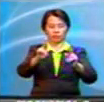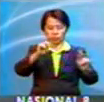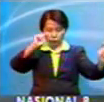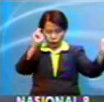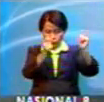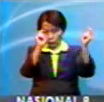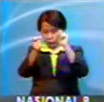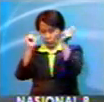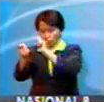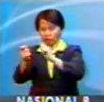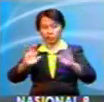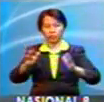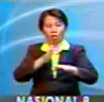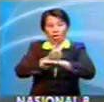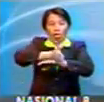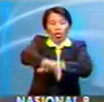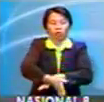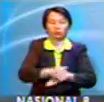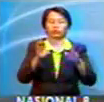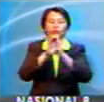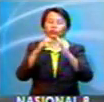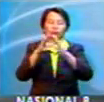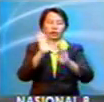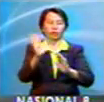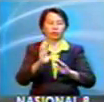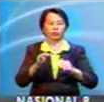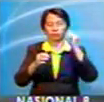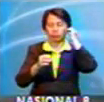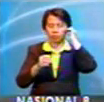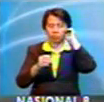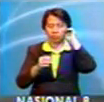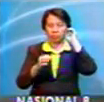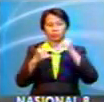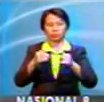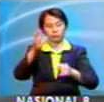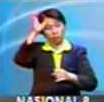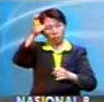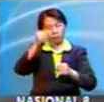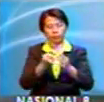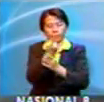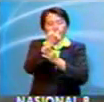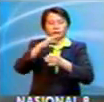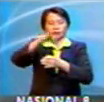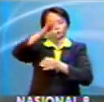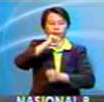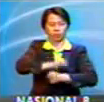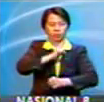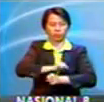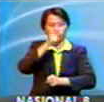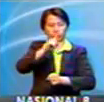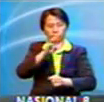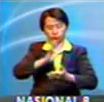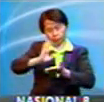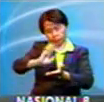perubahan, cuma tidak terlalu berlebih-lebih seumpama rumah. Ruang pejabat yang tersusun dan berkonsep boleh membangkitkan semangat pekerja untuk